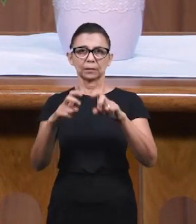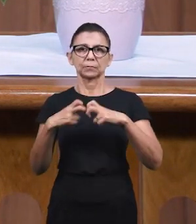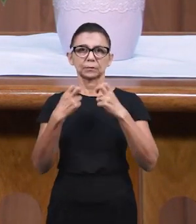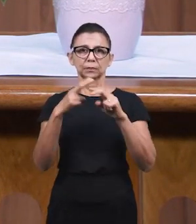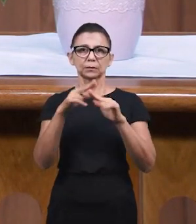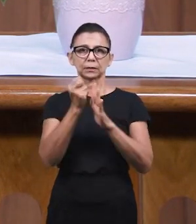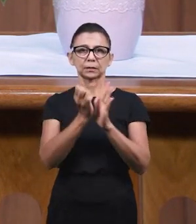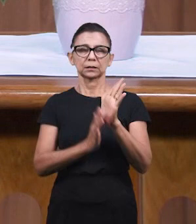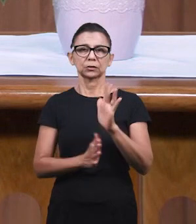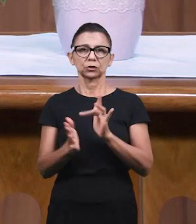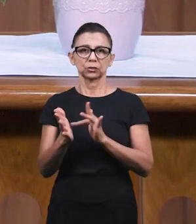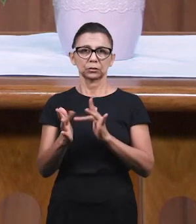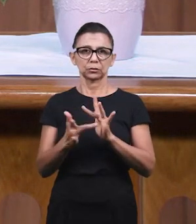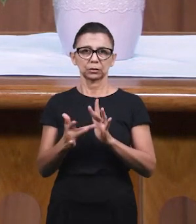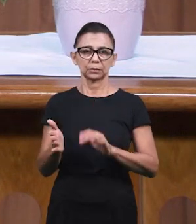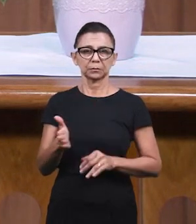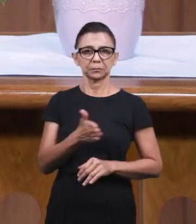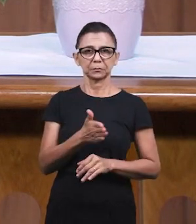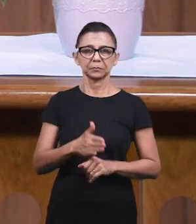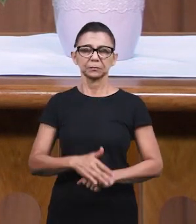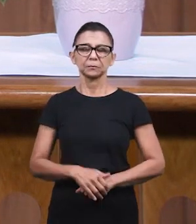Богом и воззовем о крови Иисуса.